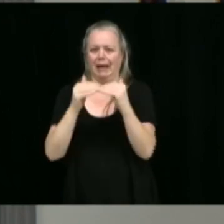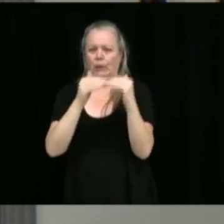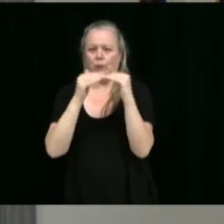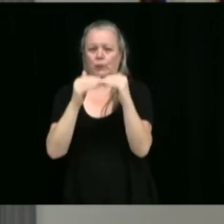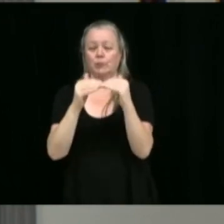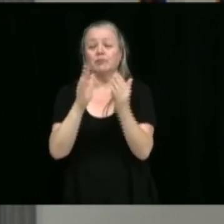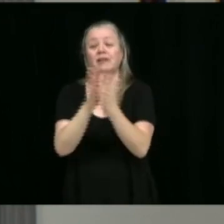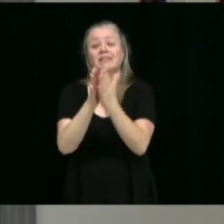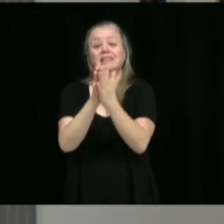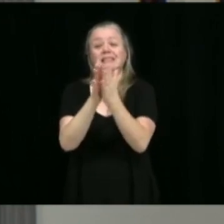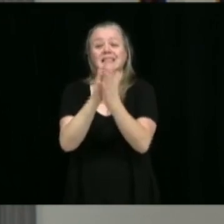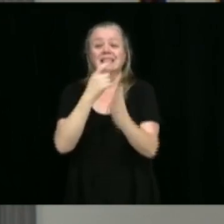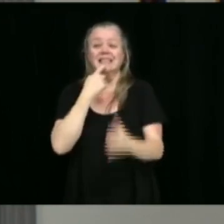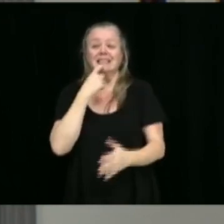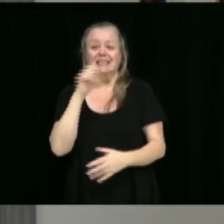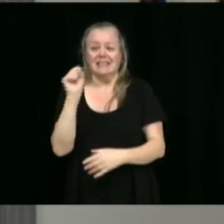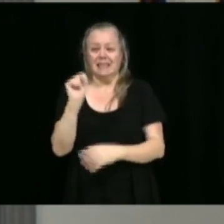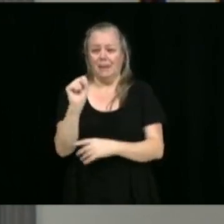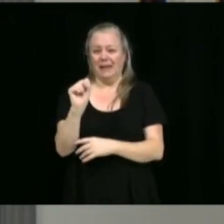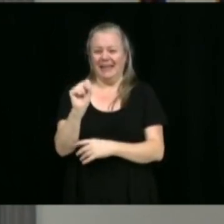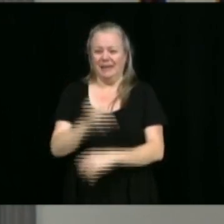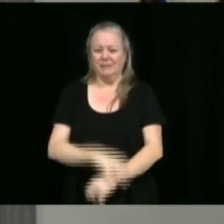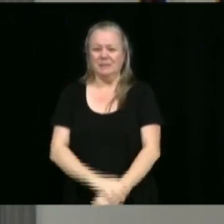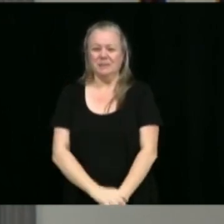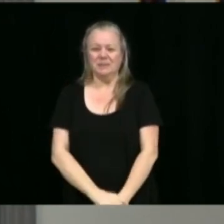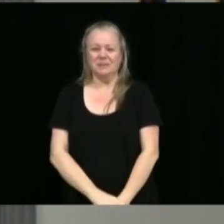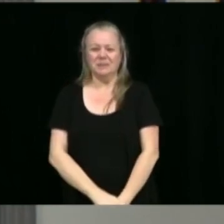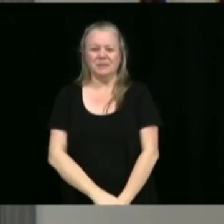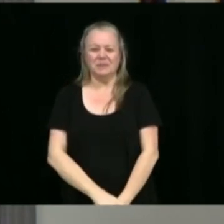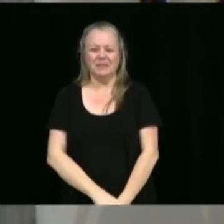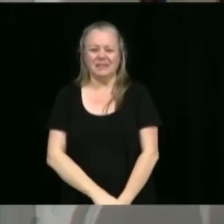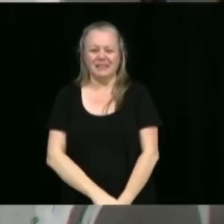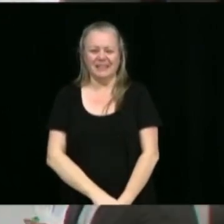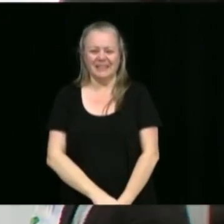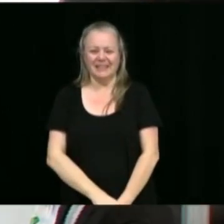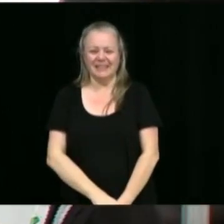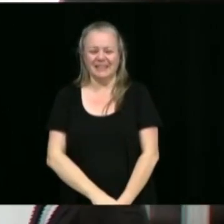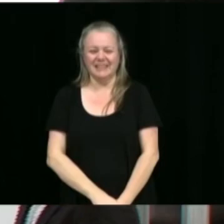Félicitations à Sabrina. Oui, Sabrina.